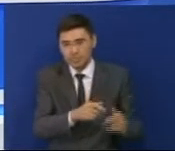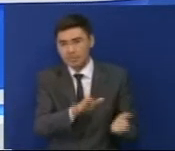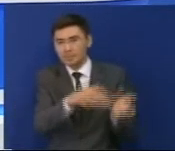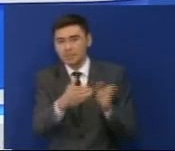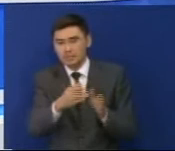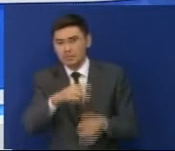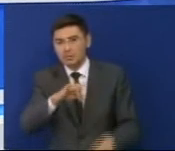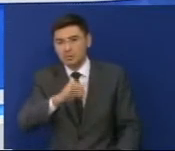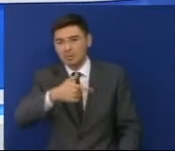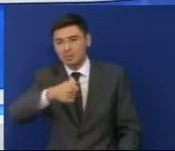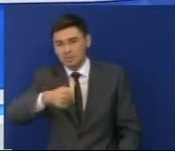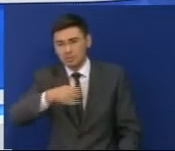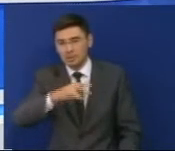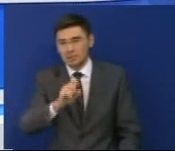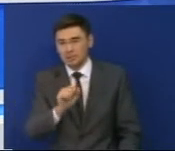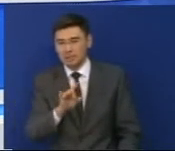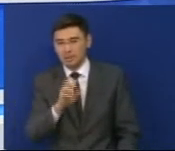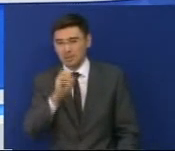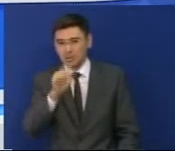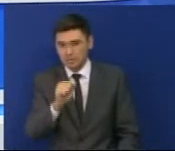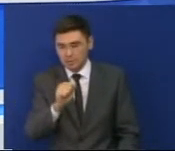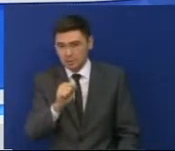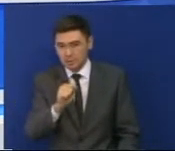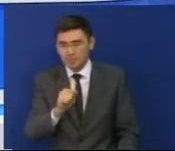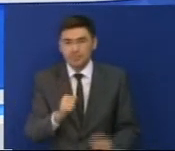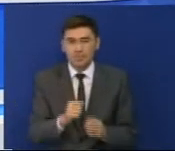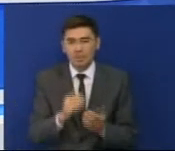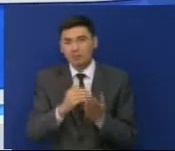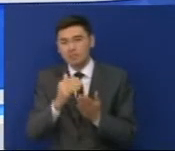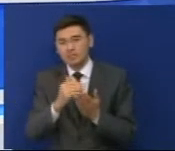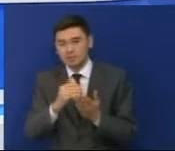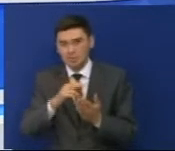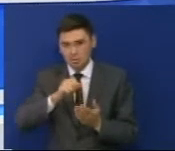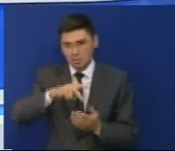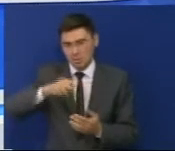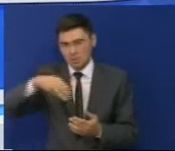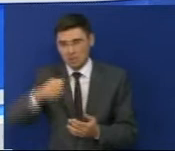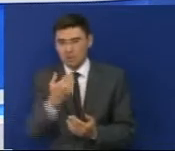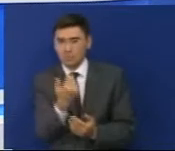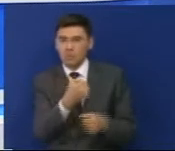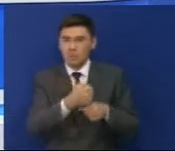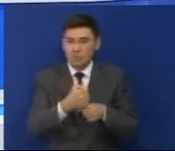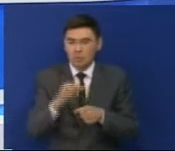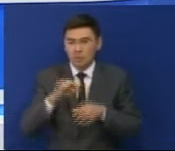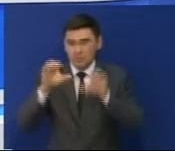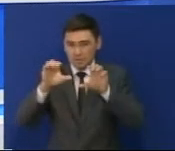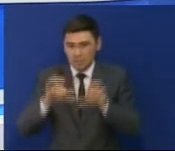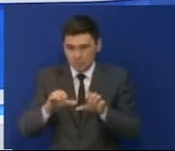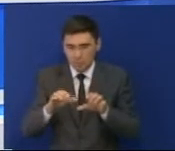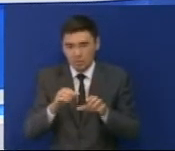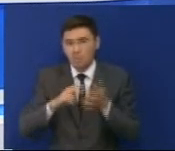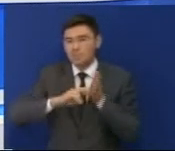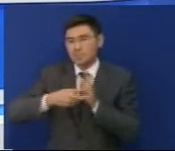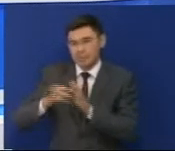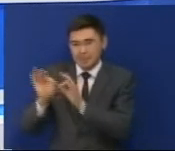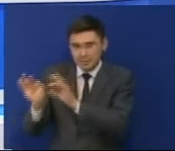төрағасы Дариға Назарбаева президентке парламенттің жоғары палатасы жұмысының жай-жапсары мен заң шығару қызметінің жоспары туралы